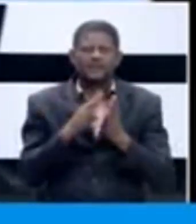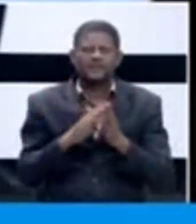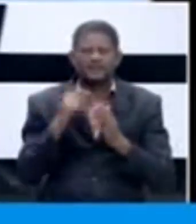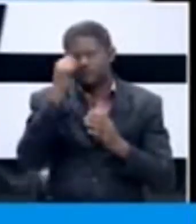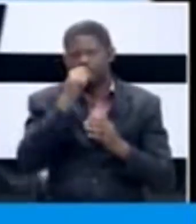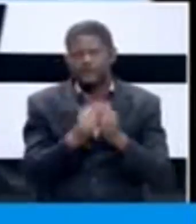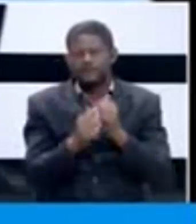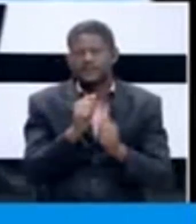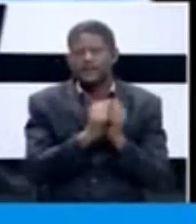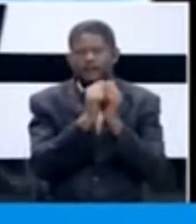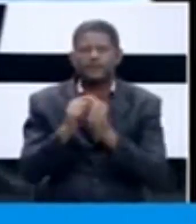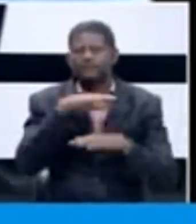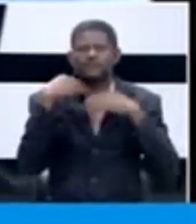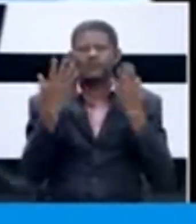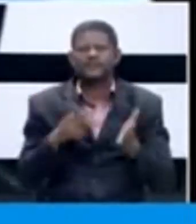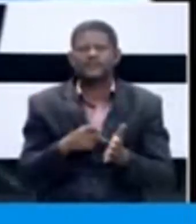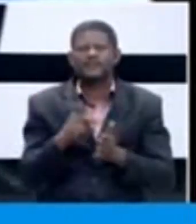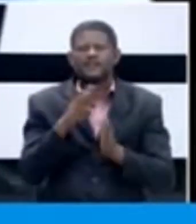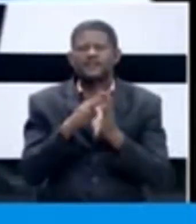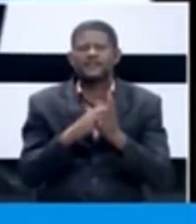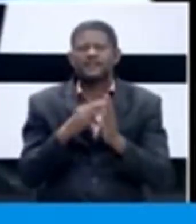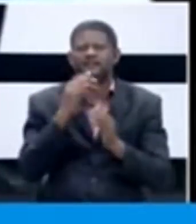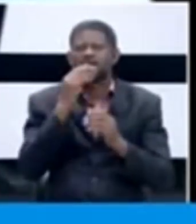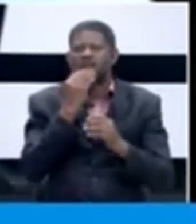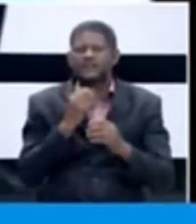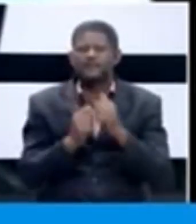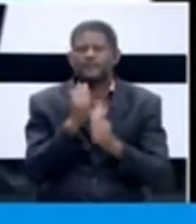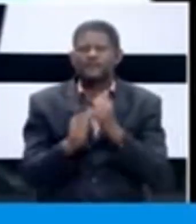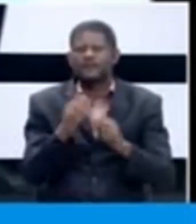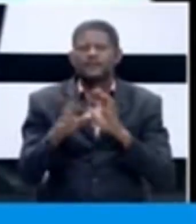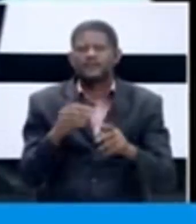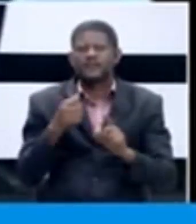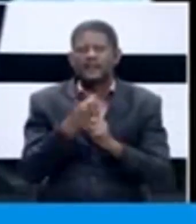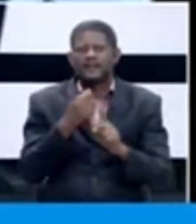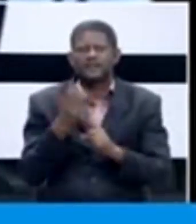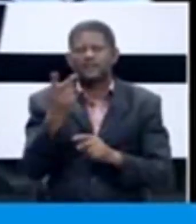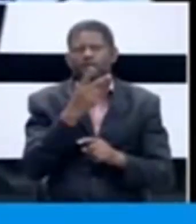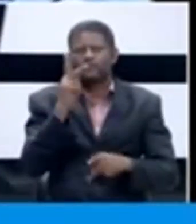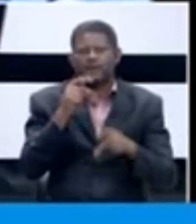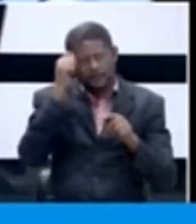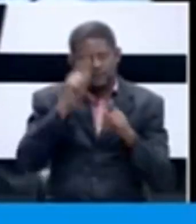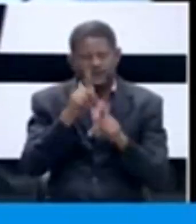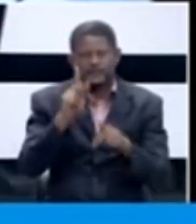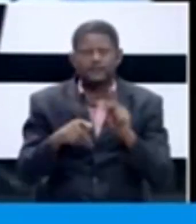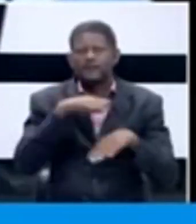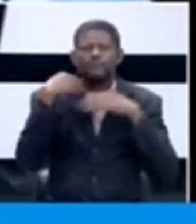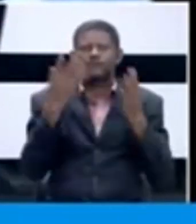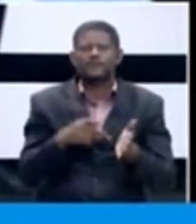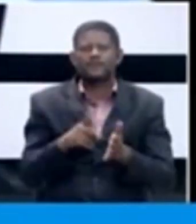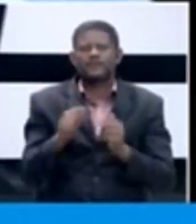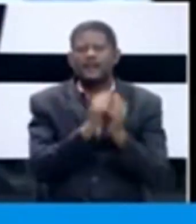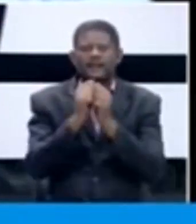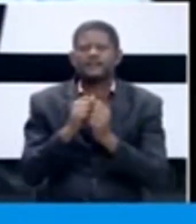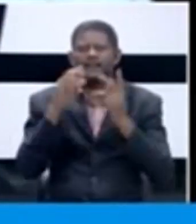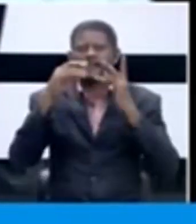ድማ ሓበራዊ መስዋእቲ ዝኸፈለን ስርዓት ደርግ ንምድምሳስ ኣብ ዝተኻየደ ቃልሲ ክልቲኦም ኣሓት ህዝብታት መስዋእቲ ዝኸፈሉን ናይ ሓባር ቃል